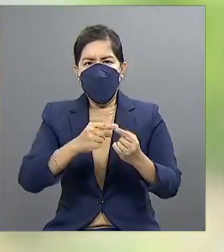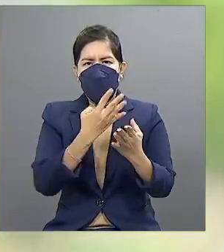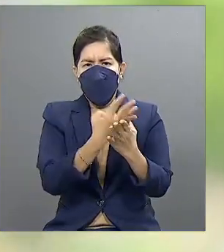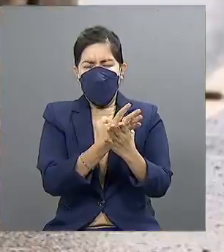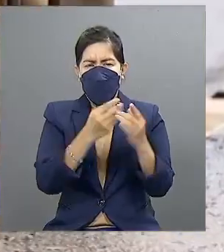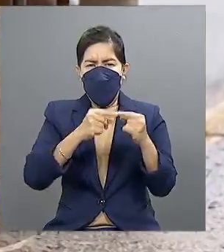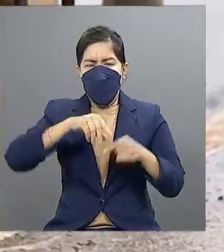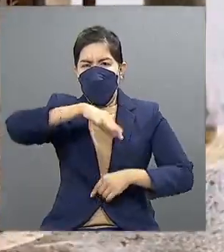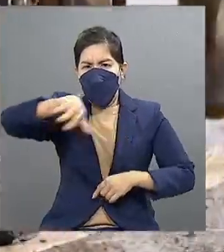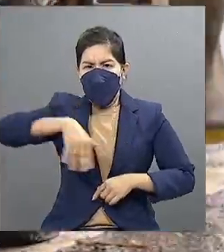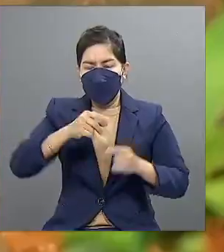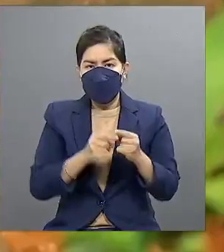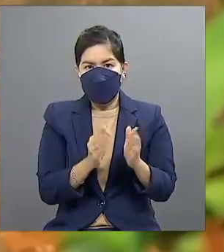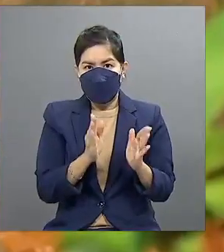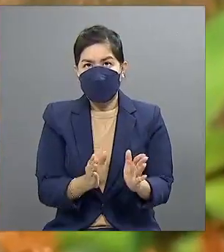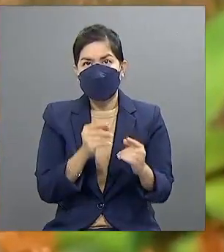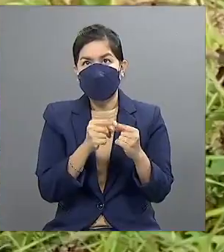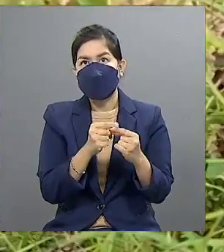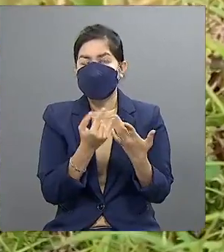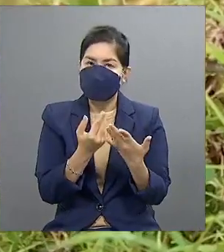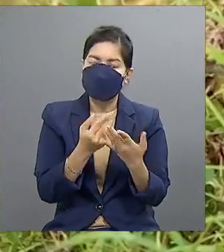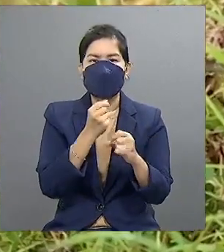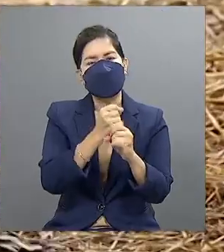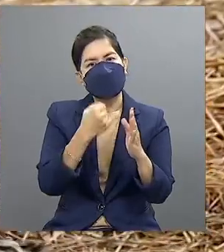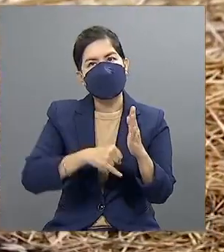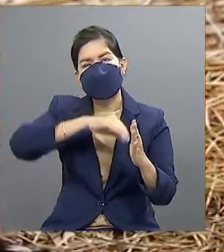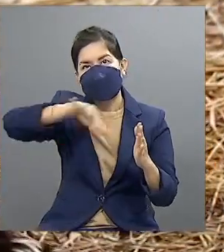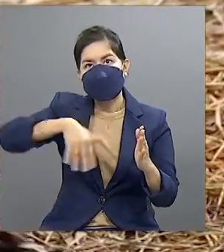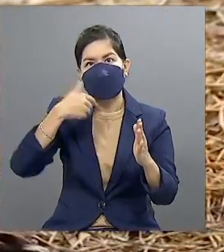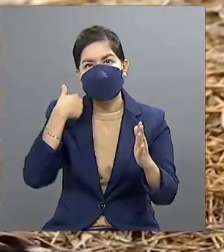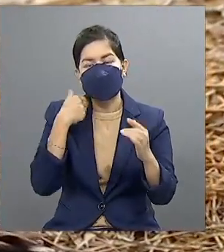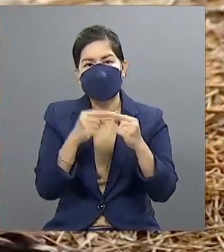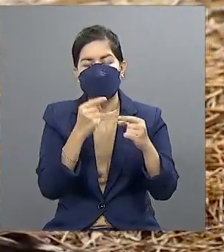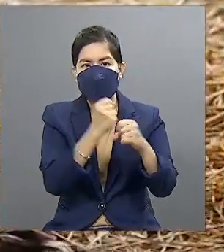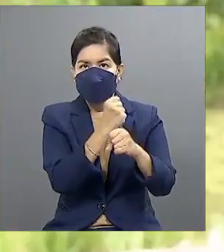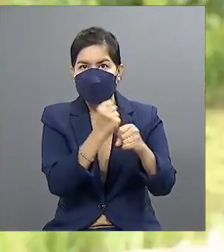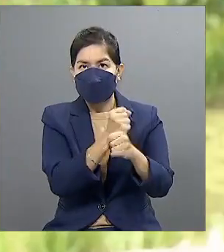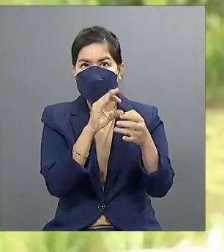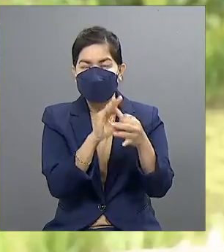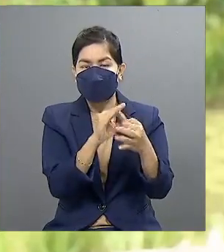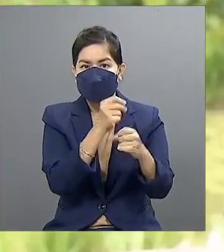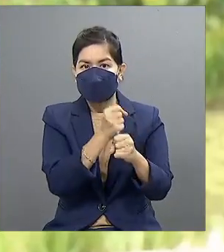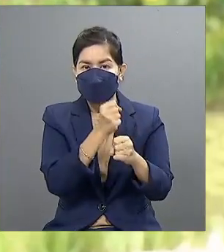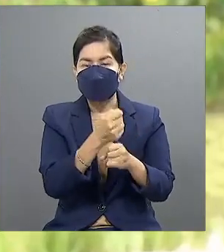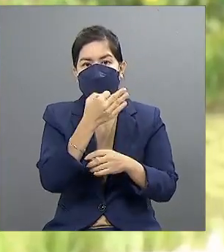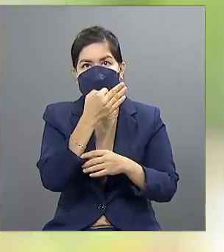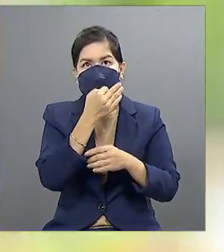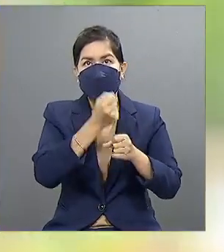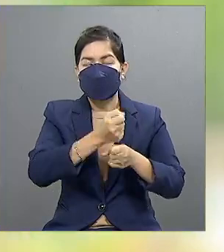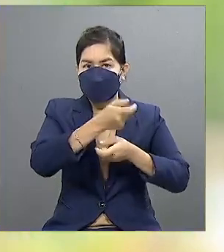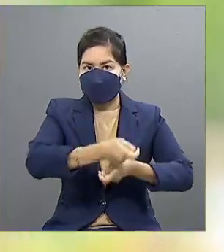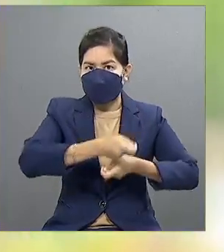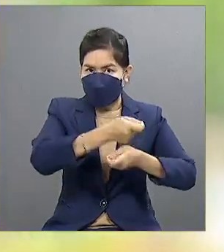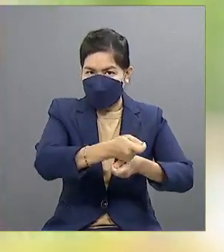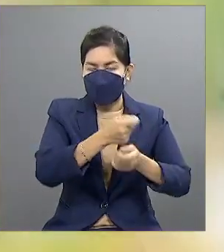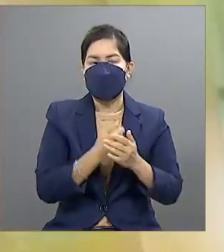กวิชาชีพก่อนปล่อยทั้งด้านเกษตรกรรมและปศุสัตว์ตั้งแต่ปีพ.ศ. 2524ต่อมาประมาณปีพ.ศ. 2553พระเจ้